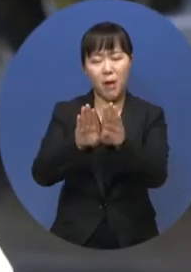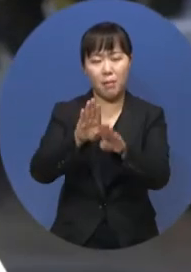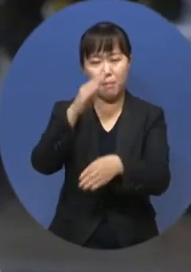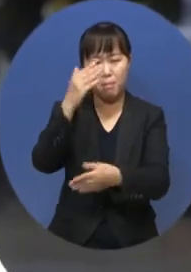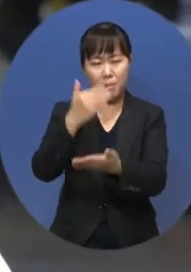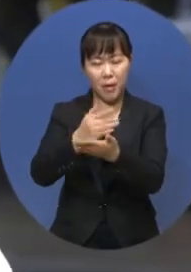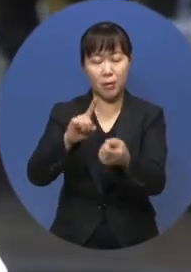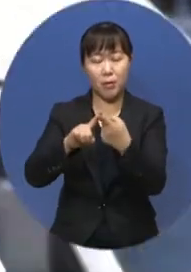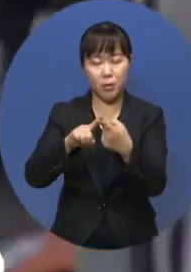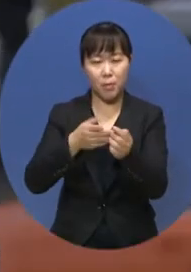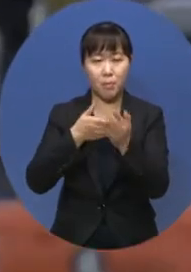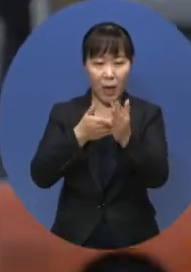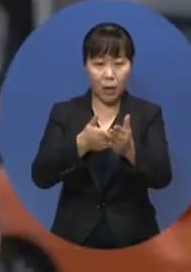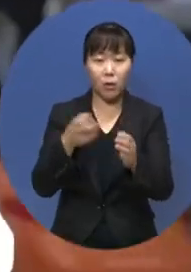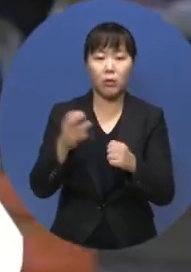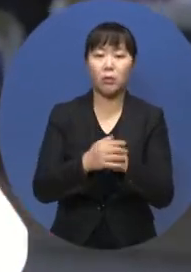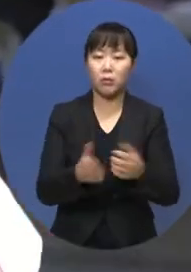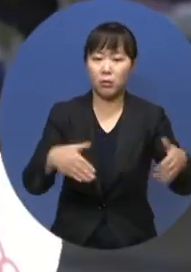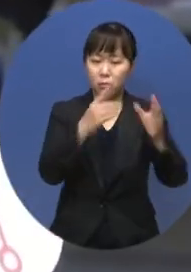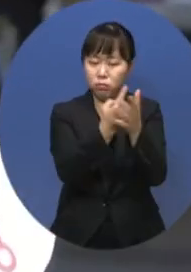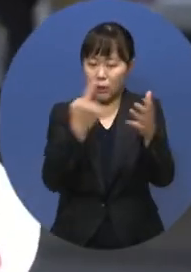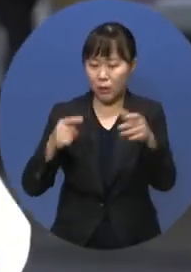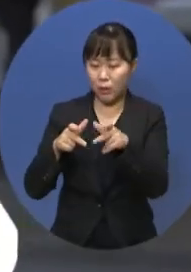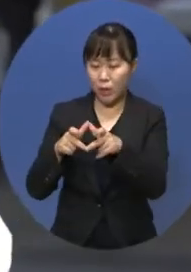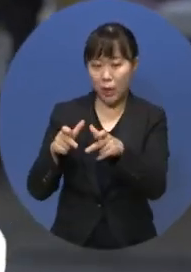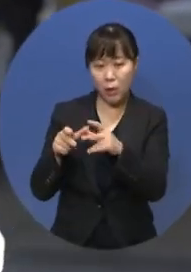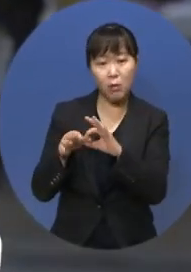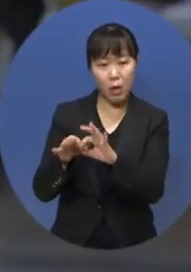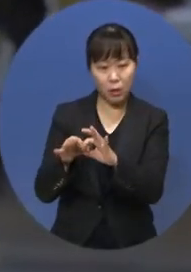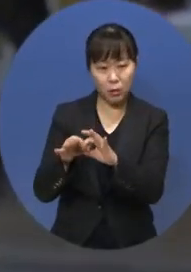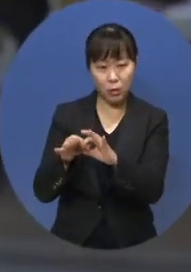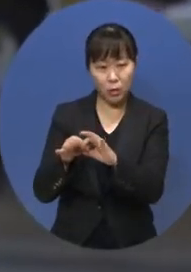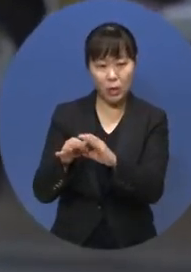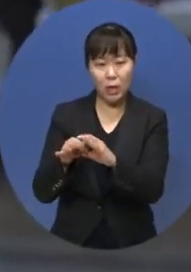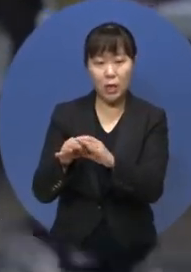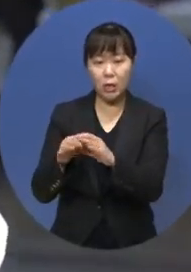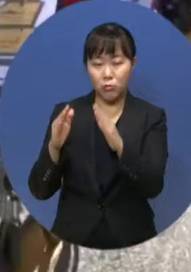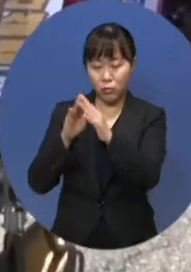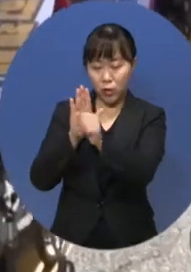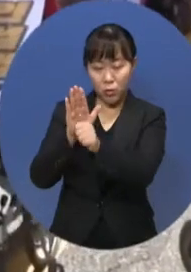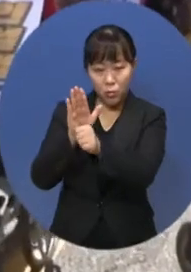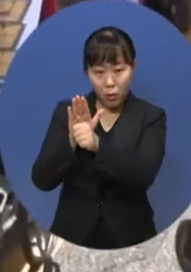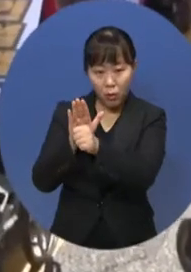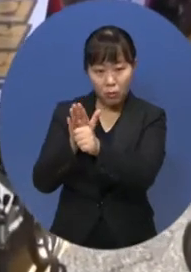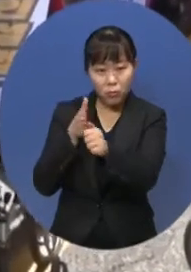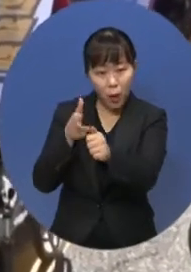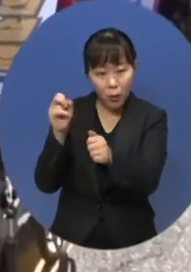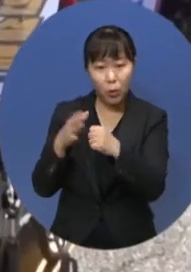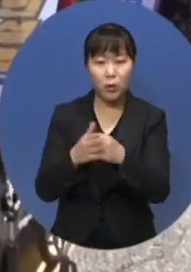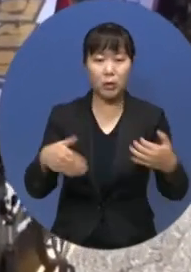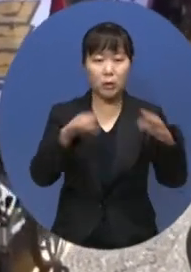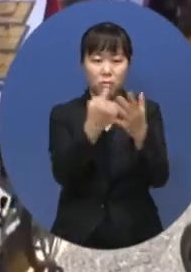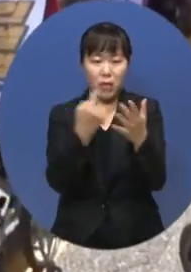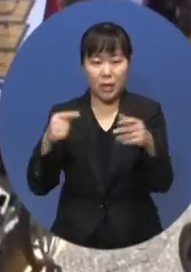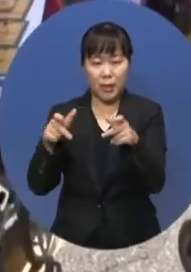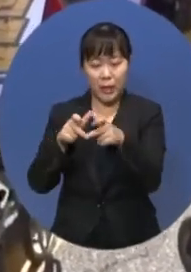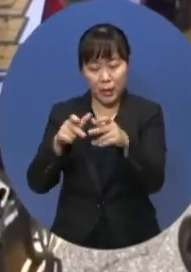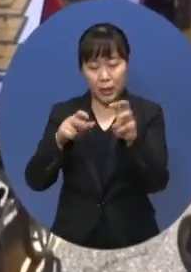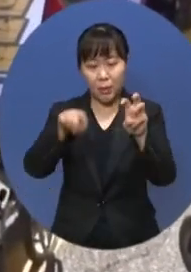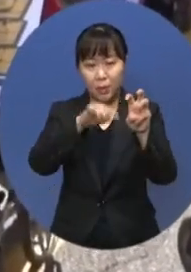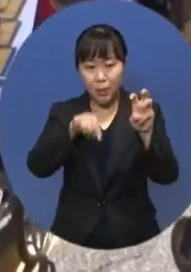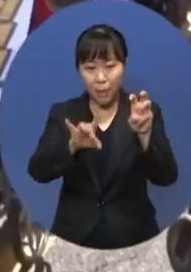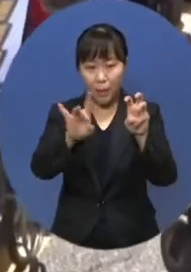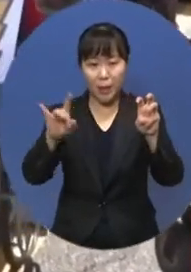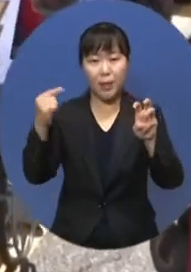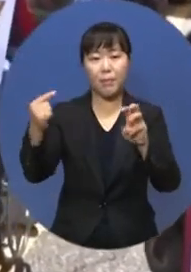요구했습니다. 또한 탈시설 장애인에 대한 지원주택 제공, 탈시설 장애인 30명당